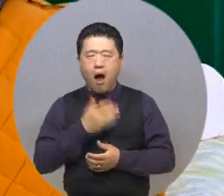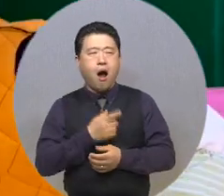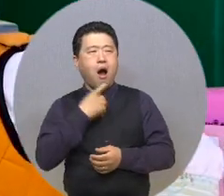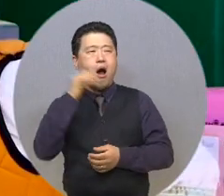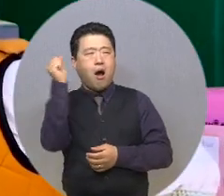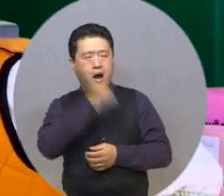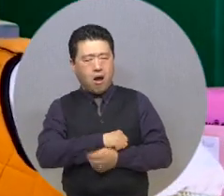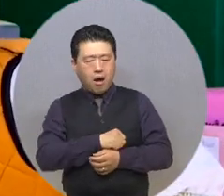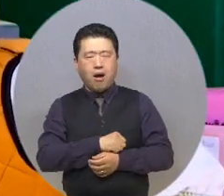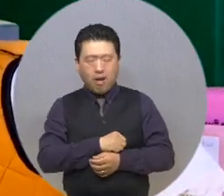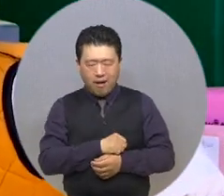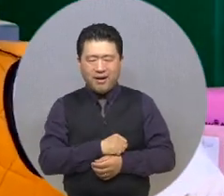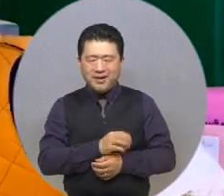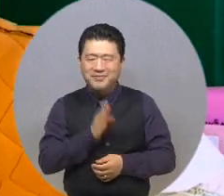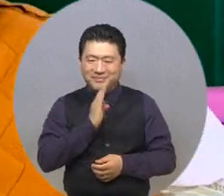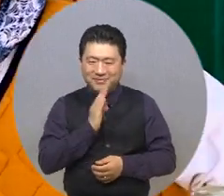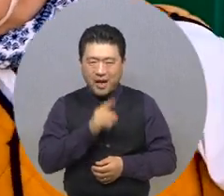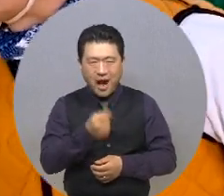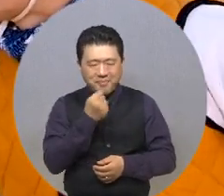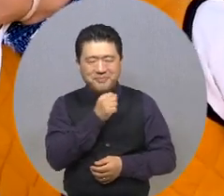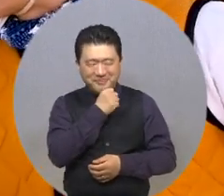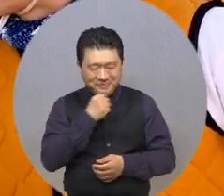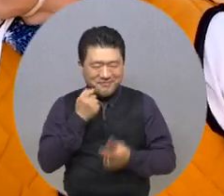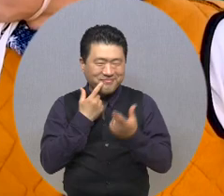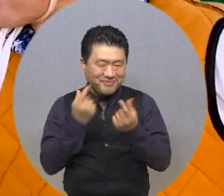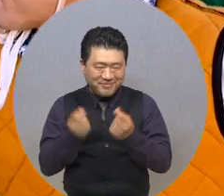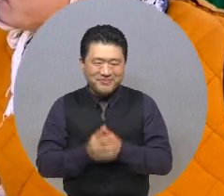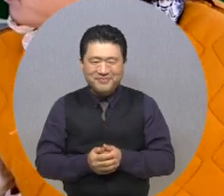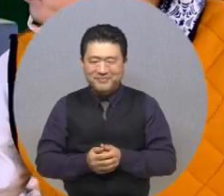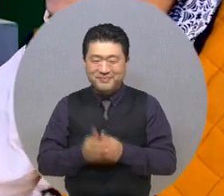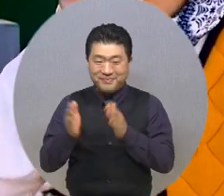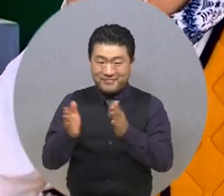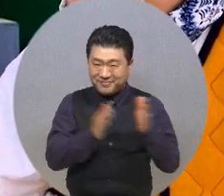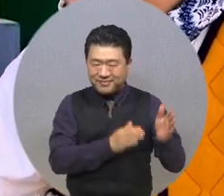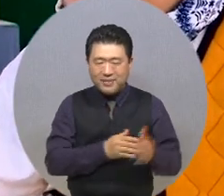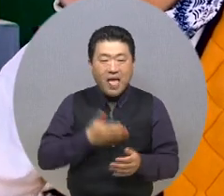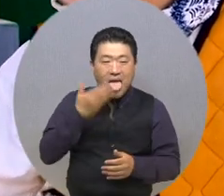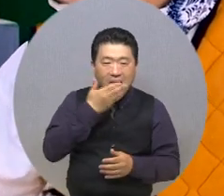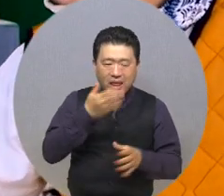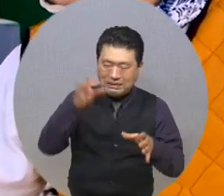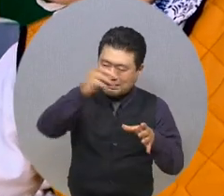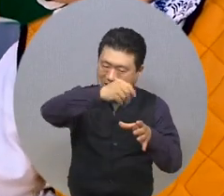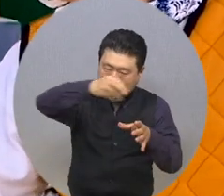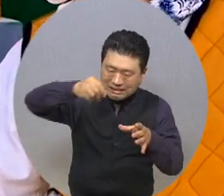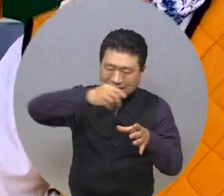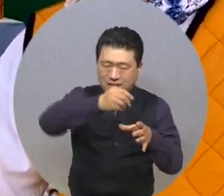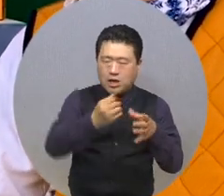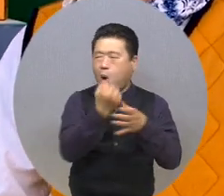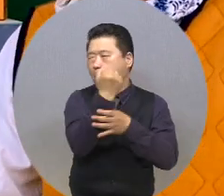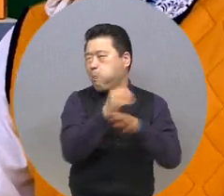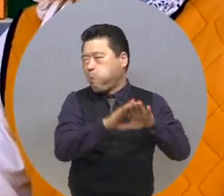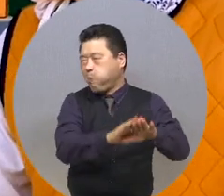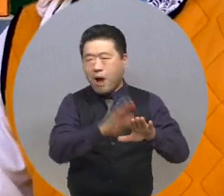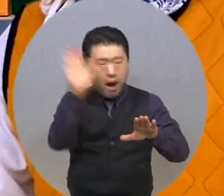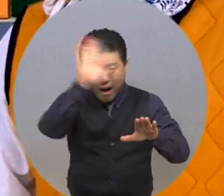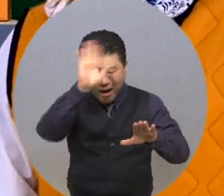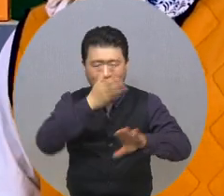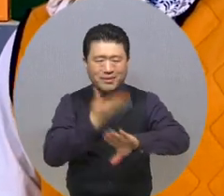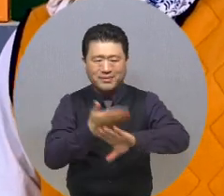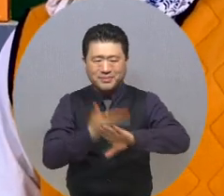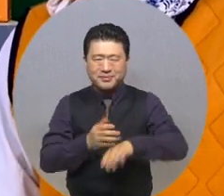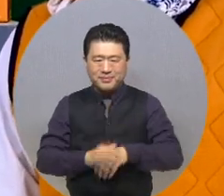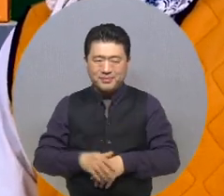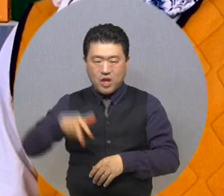그러니까 건강한 맛. 그렇죠. 야. 그리고 또 그 매실을 설탕에 그 발효를 시키는 게 아니라 저는